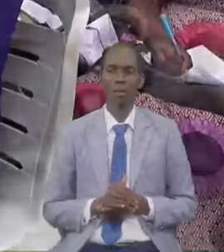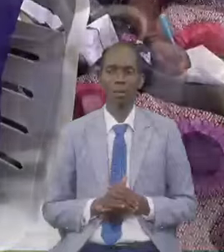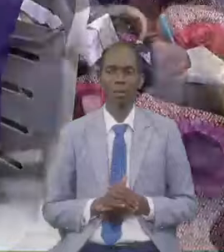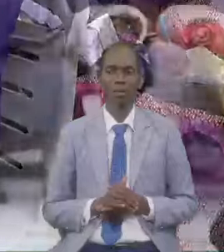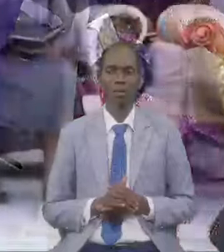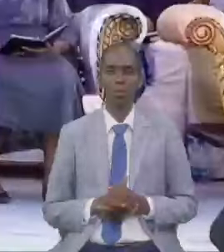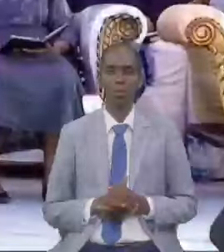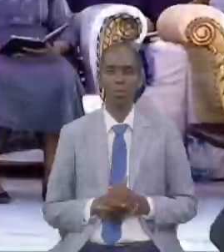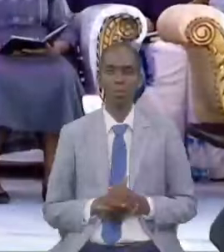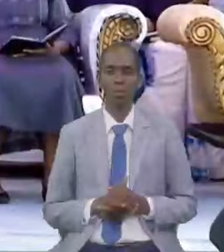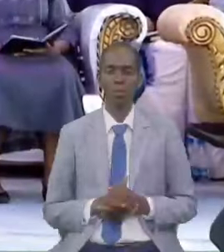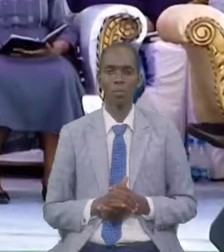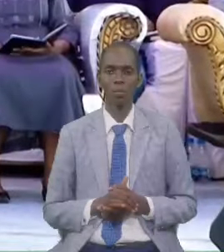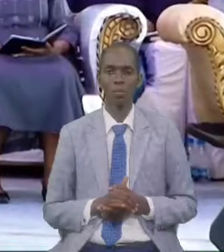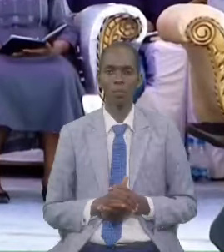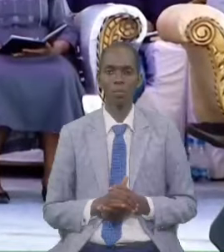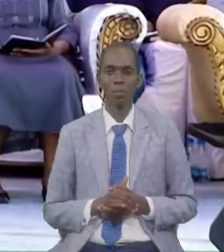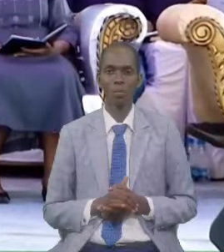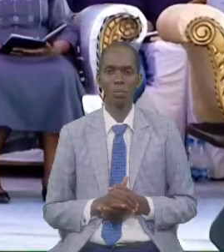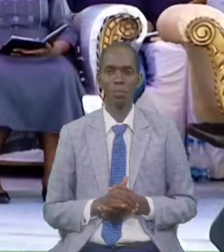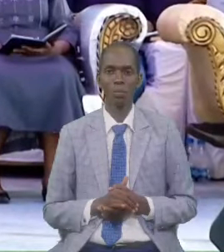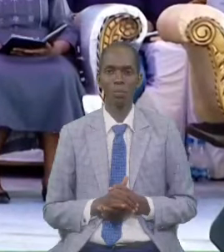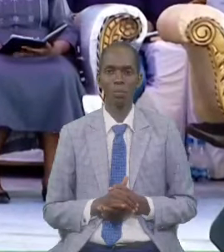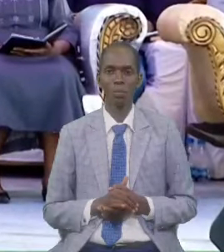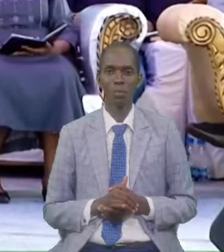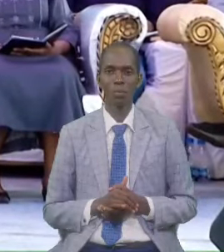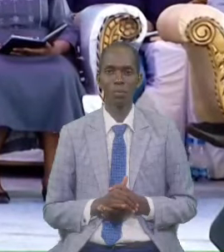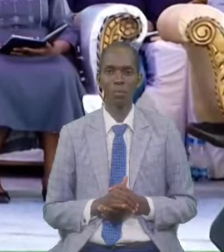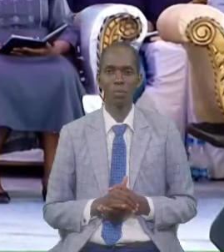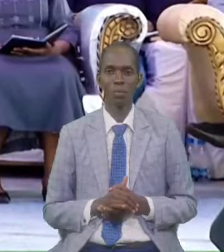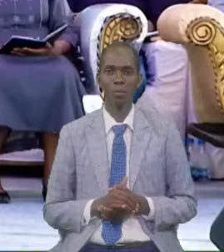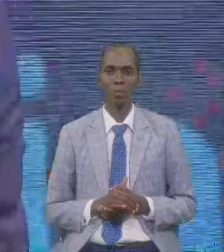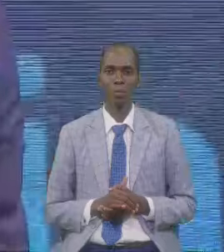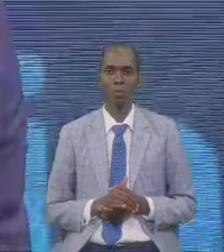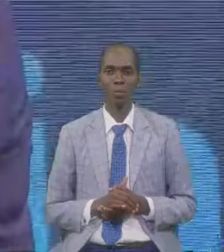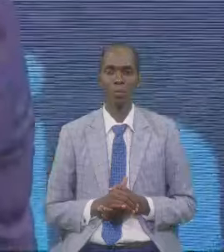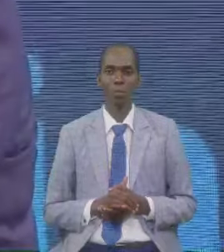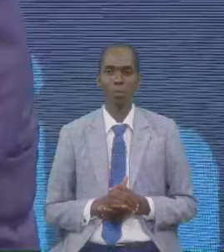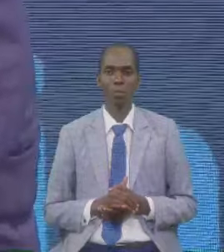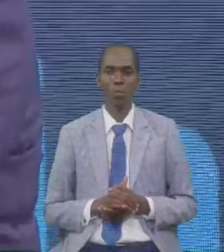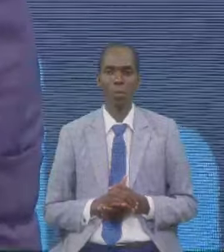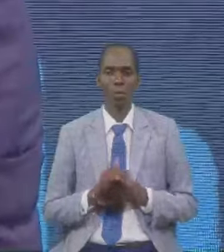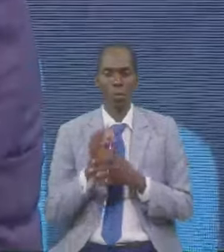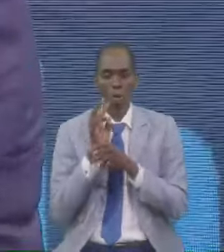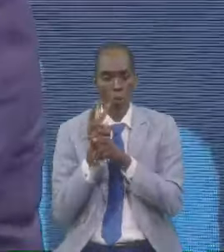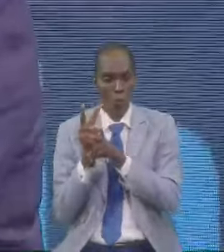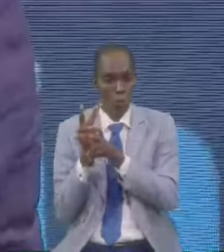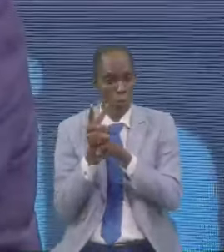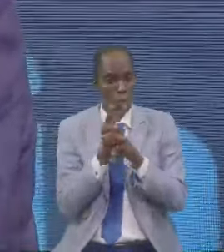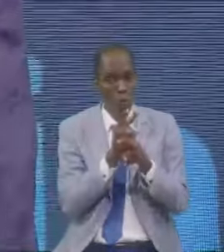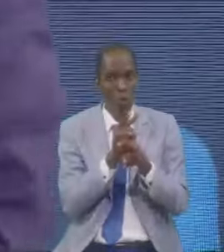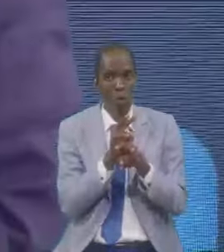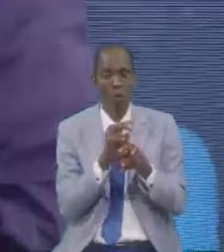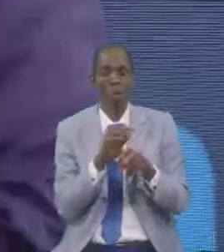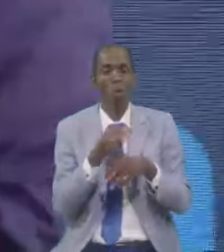కానీ మరెవరితోనైనా స్నేహంలో ఉందేమో ఆ ఆంతరంగిక సౌందర్యాన్ని గమనించుకోవాలి. వాచ్ ఓవర్ those corrupting